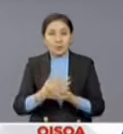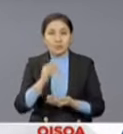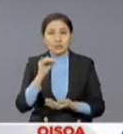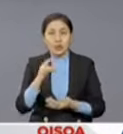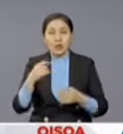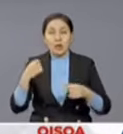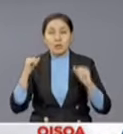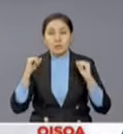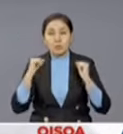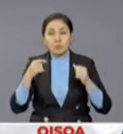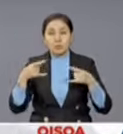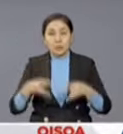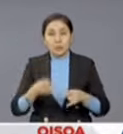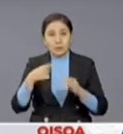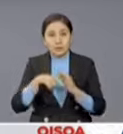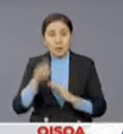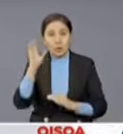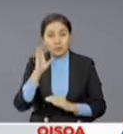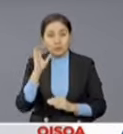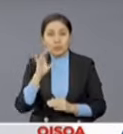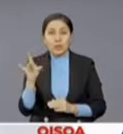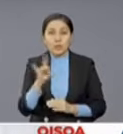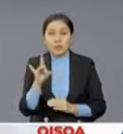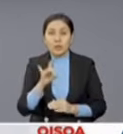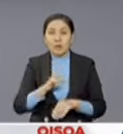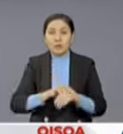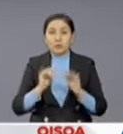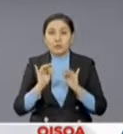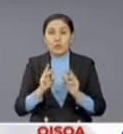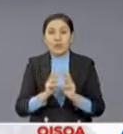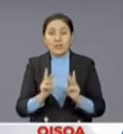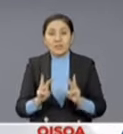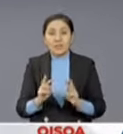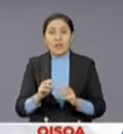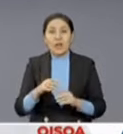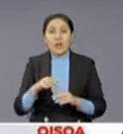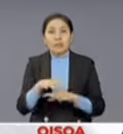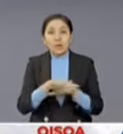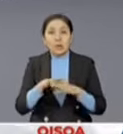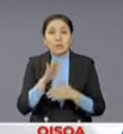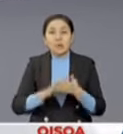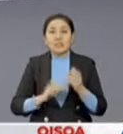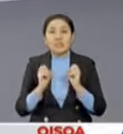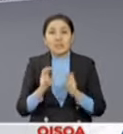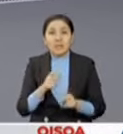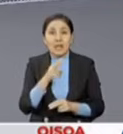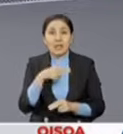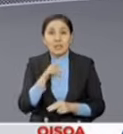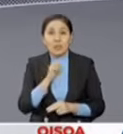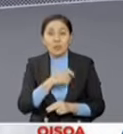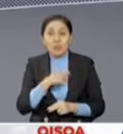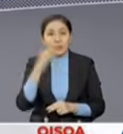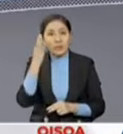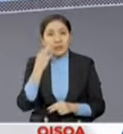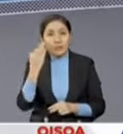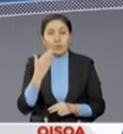Poytaxtimizdagi JAR sport sog'lomlashtirish markazida O'zbekiston Respublikasi Ichki ishlar vazirligi, jamoat xavfsizligi departamenti va